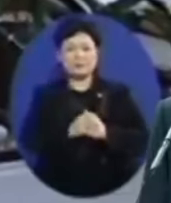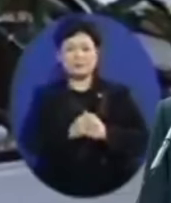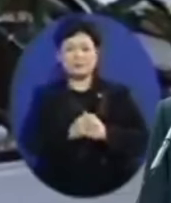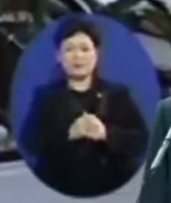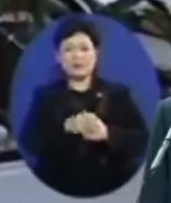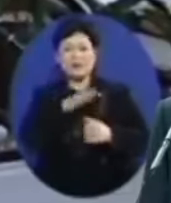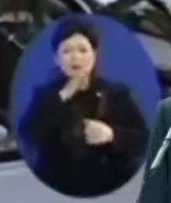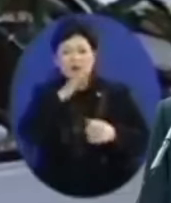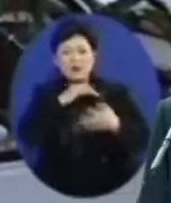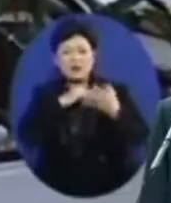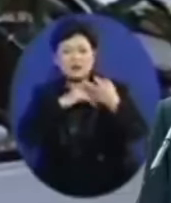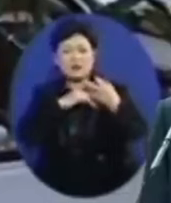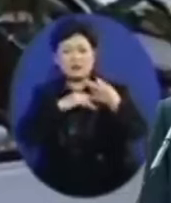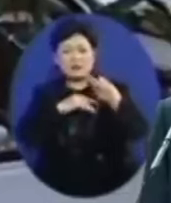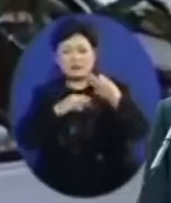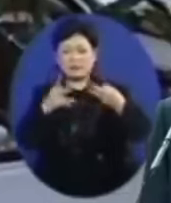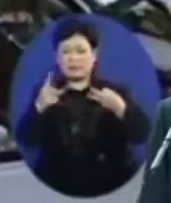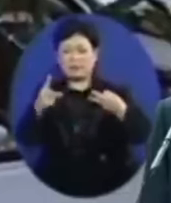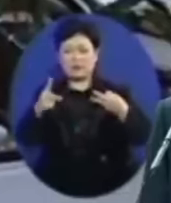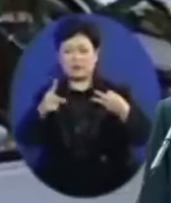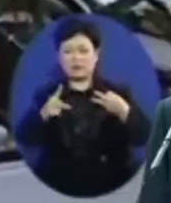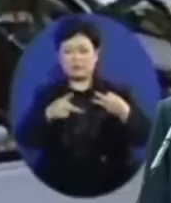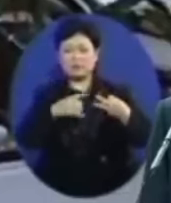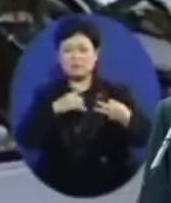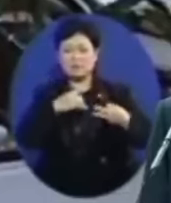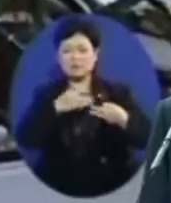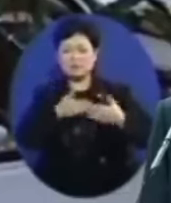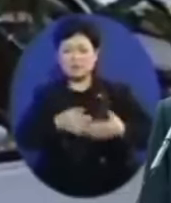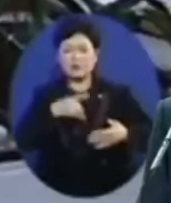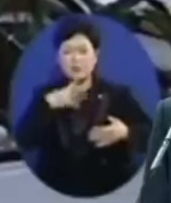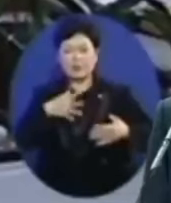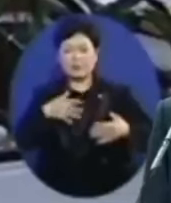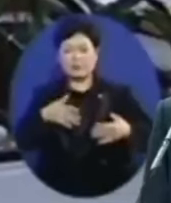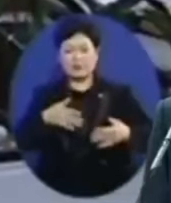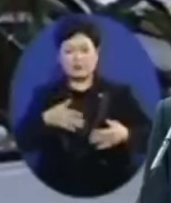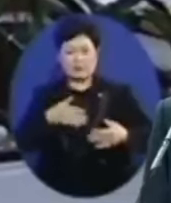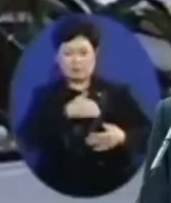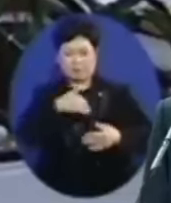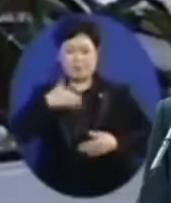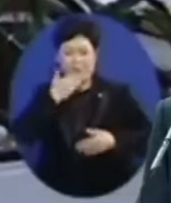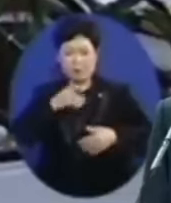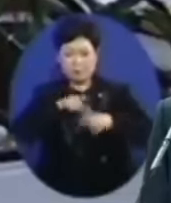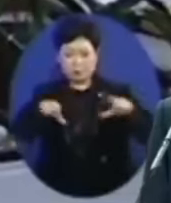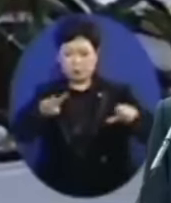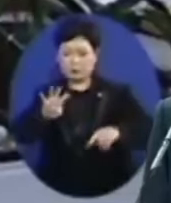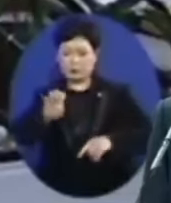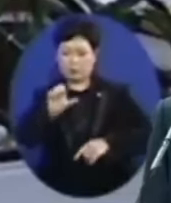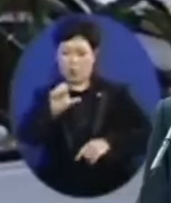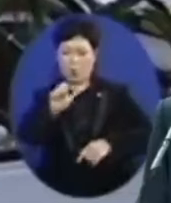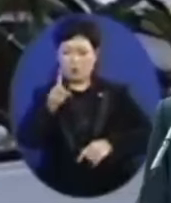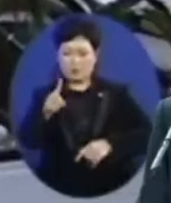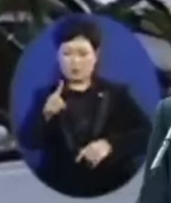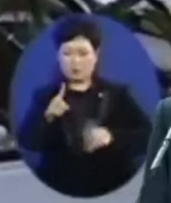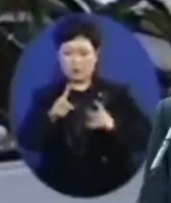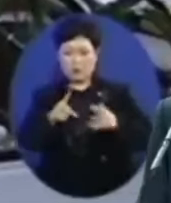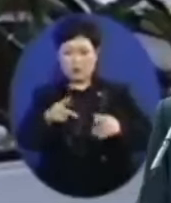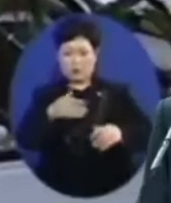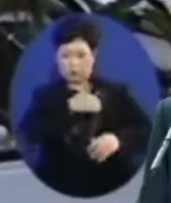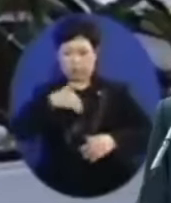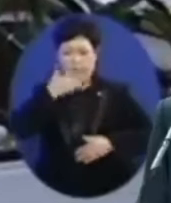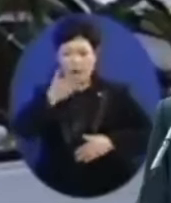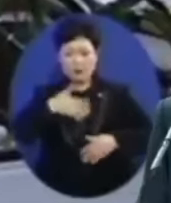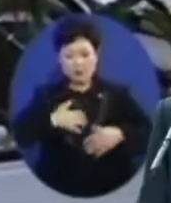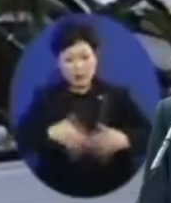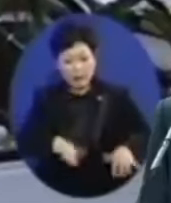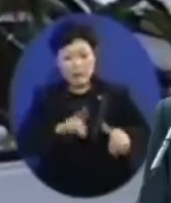겨우 13kg의 악력밖에는 기록하지 못했습니다. 보통 때 45kg를 쥐던 사람이